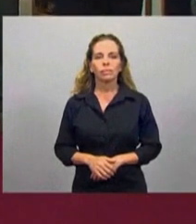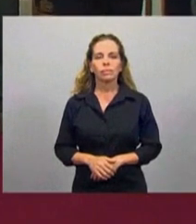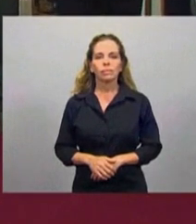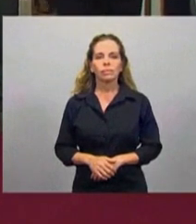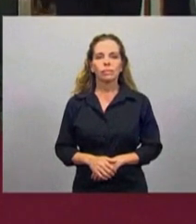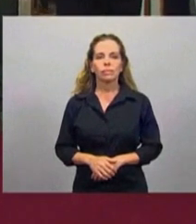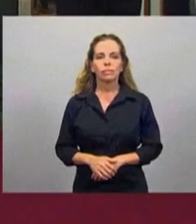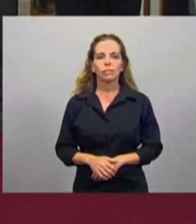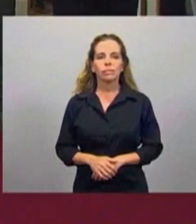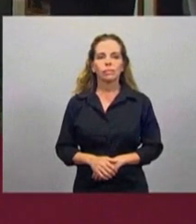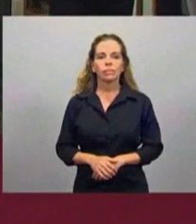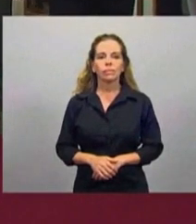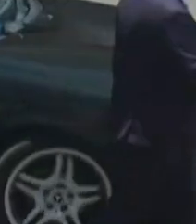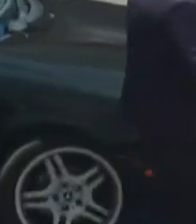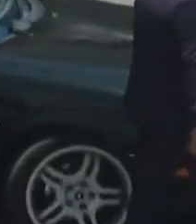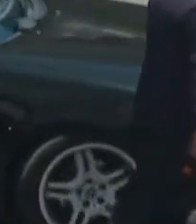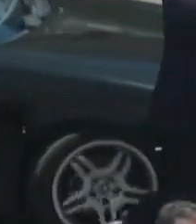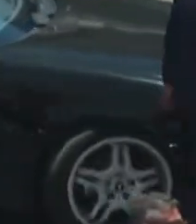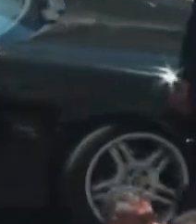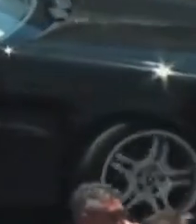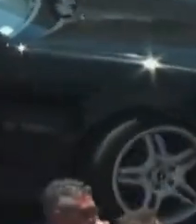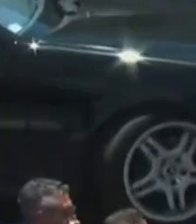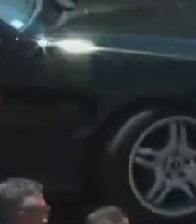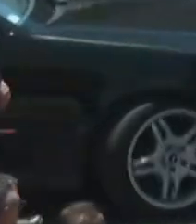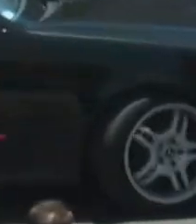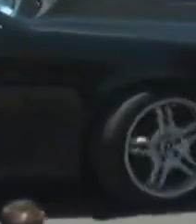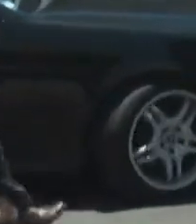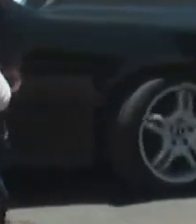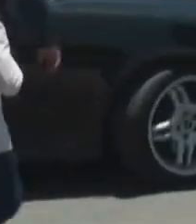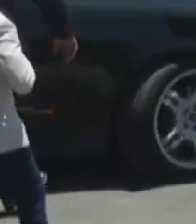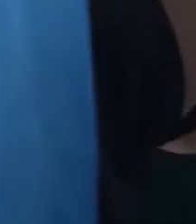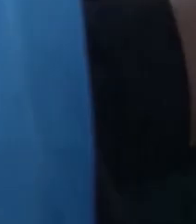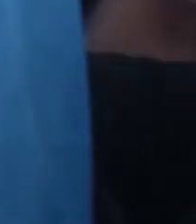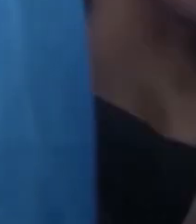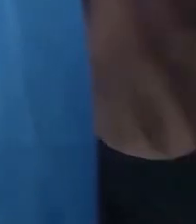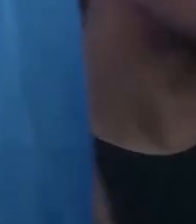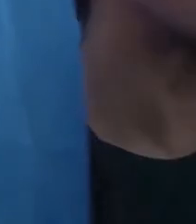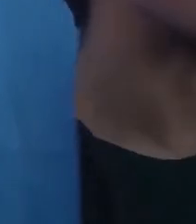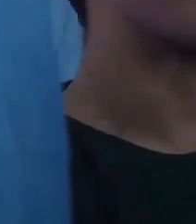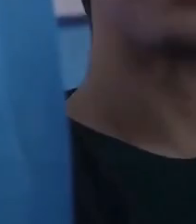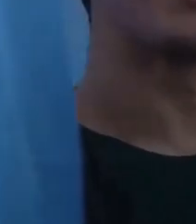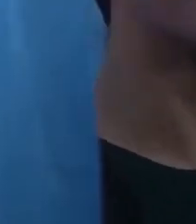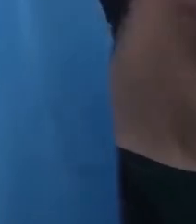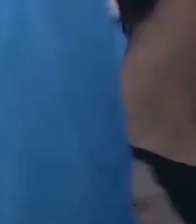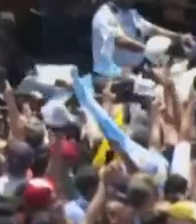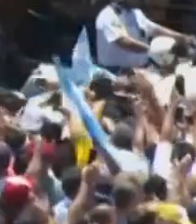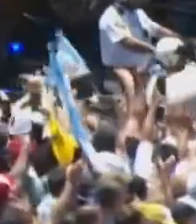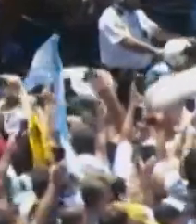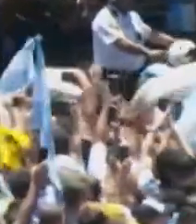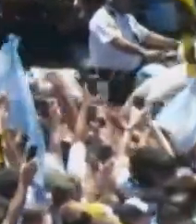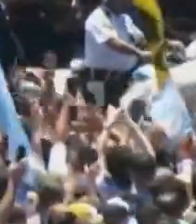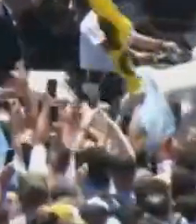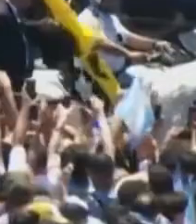primo ministro ungherese Victor orban ha avuto un breve colloquio con zelenski in occasione dopo la decisione di Budapest di esprimersi contro